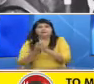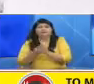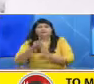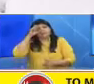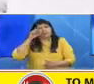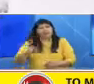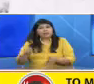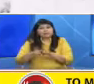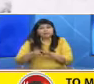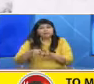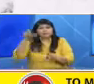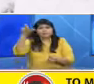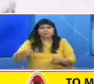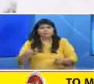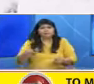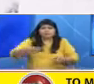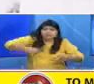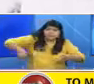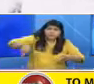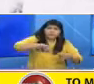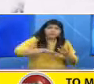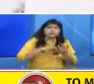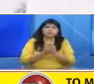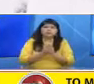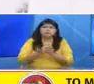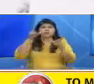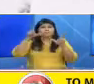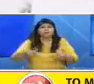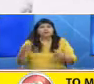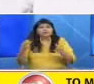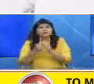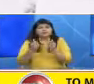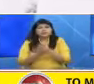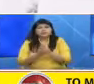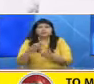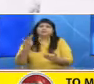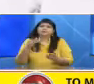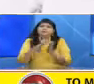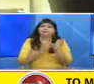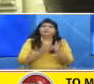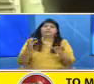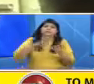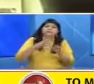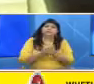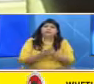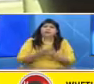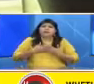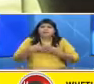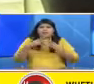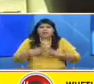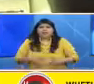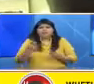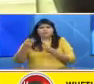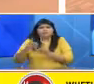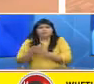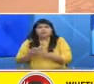लिए व्यक्ति और समाज, मानव और मानवता, यही सब कुछ था। चाहे अफ्रीका में फिनिक्स